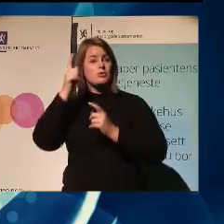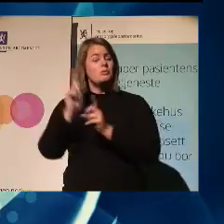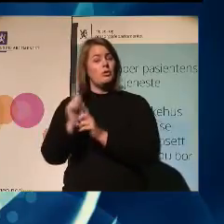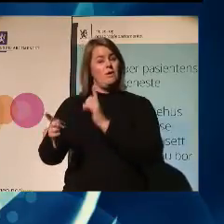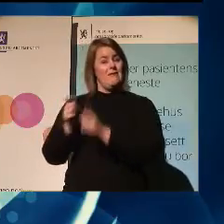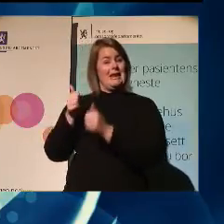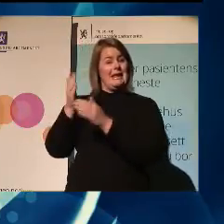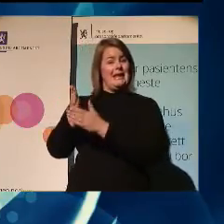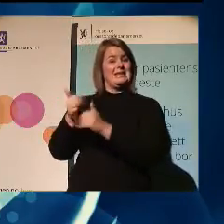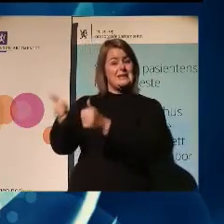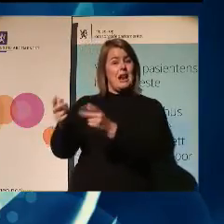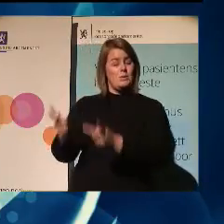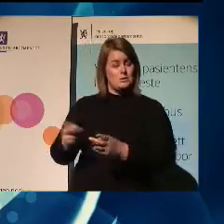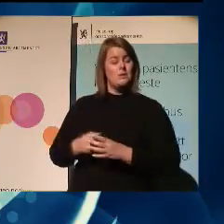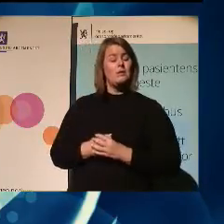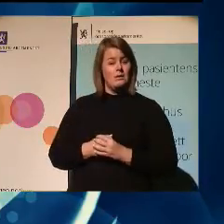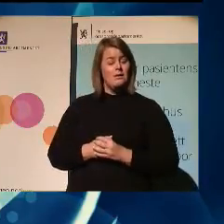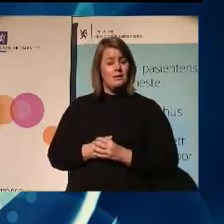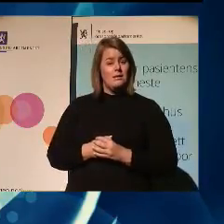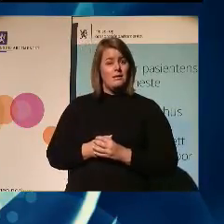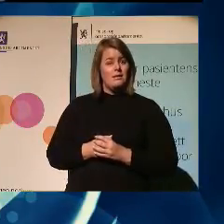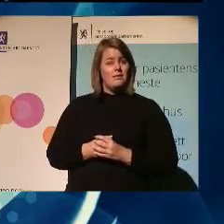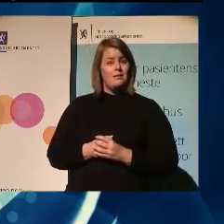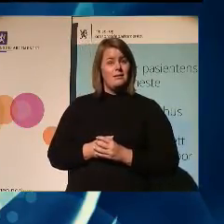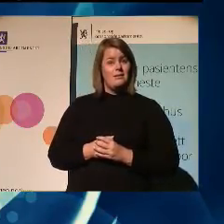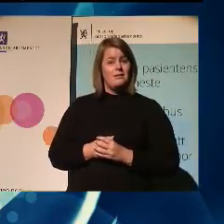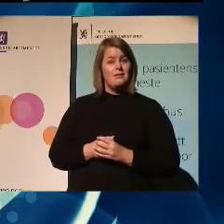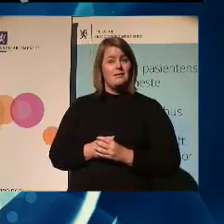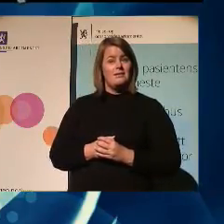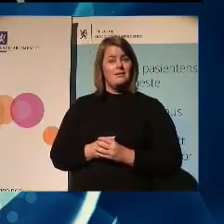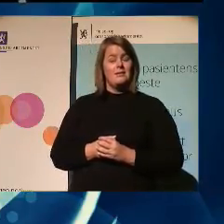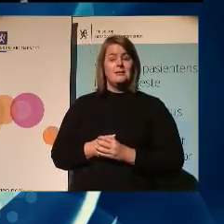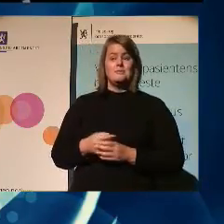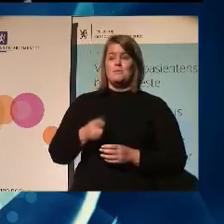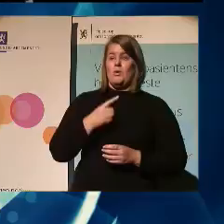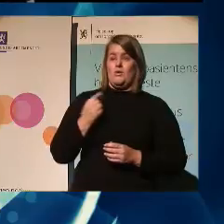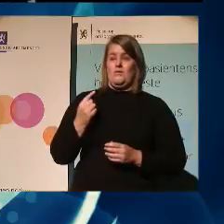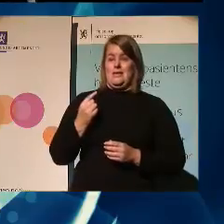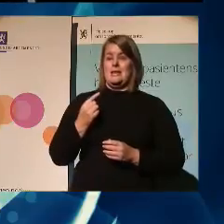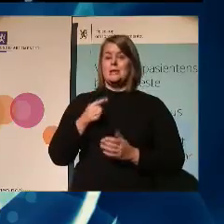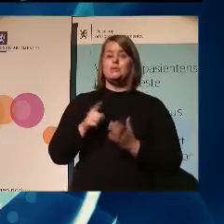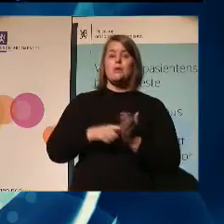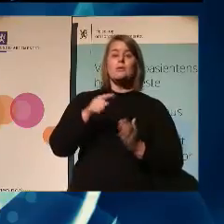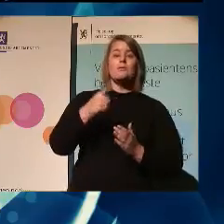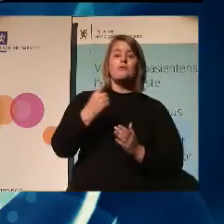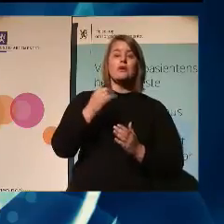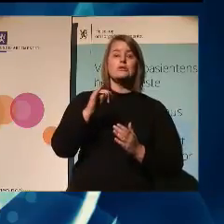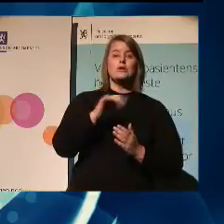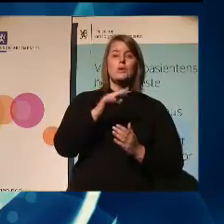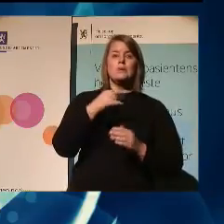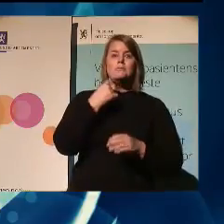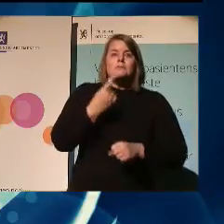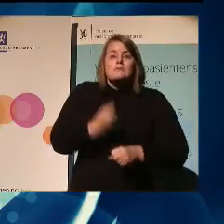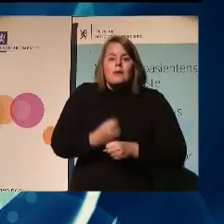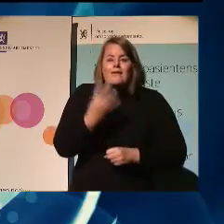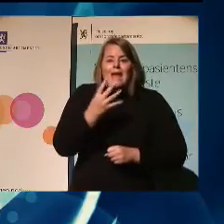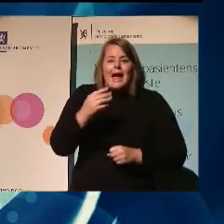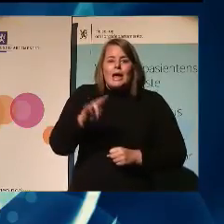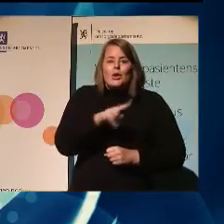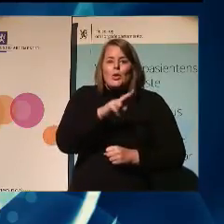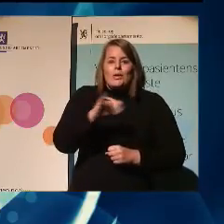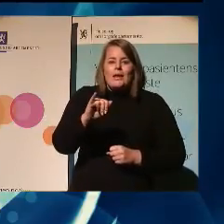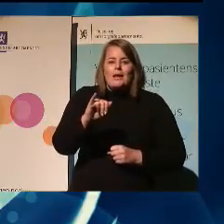riktige for deg. Så det spørsmålet som vi forhåpentligvis ikke bare stiller 1. juni. 4. juni. 4. juni. Hva viktig for